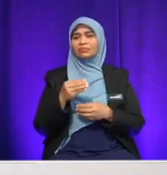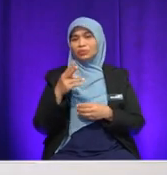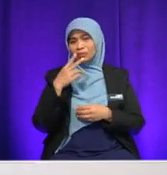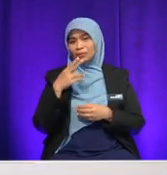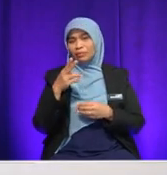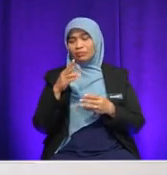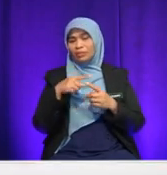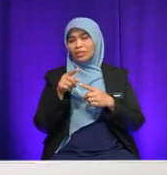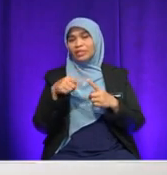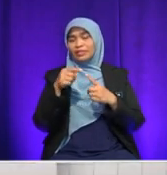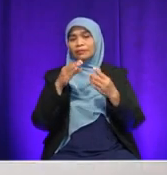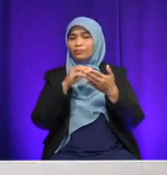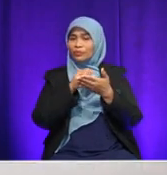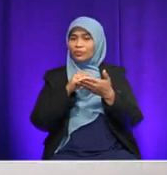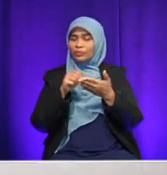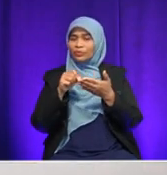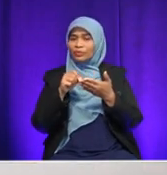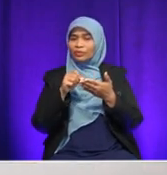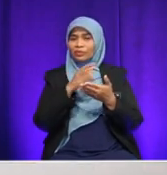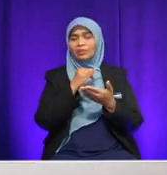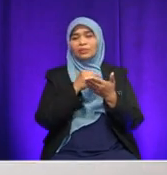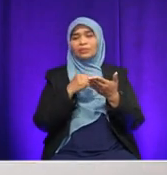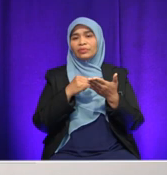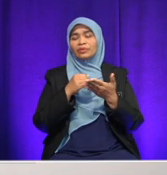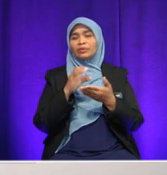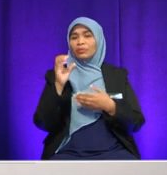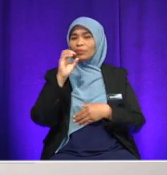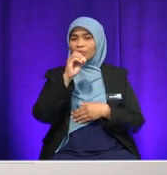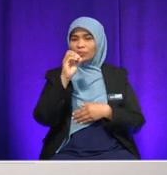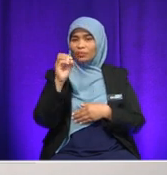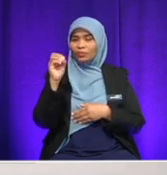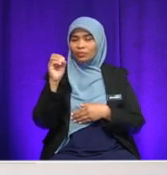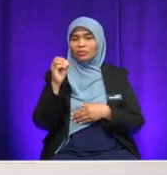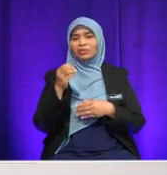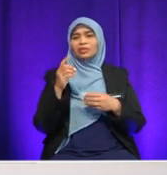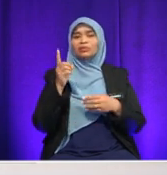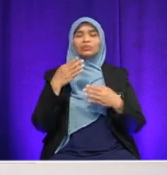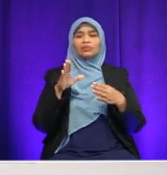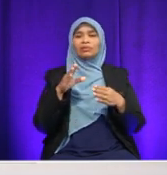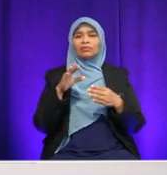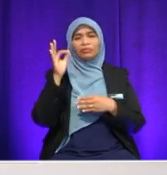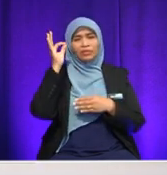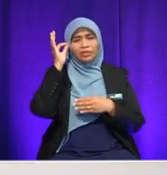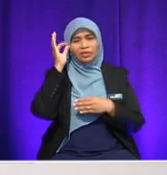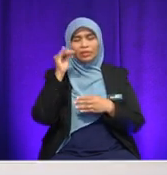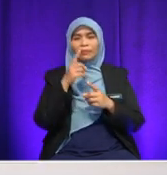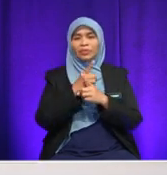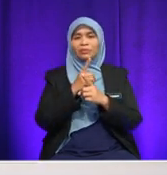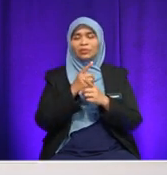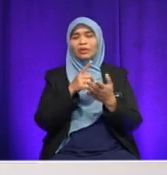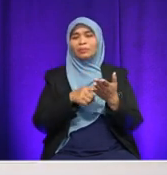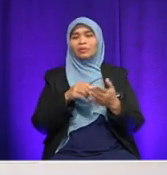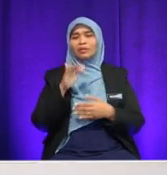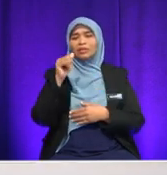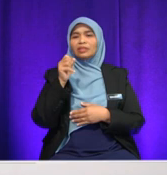dia menulis ataupun melukis kosong tu sebenarnya dia dah membuat pandangan yang sangat teliti tentang apa yang dia nak tafsirkan tentang